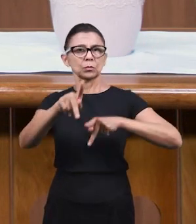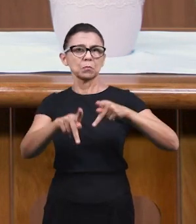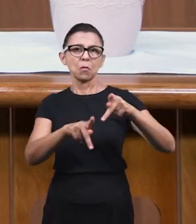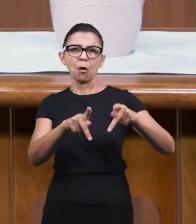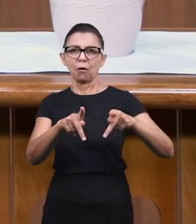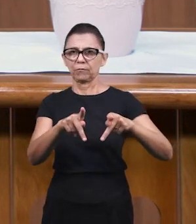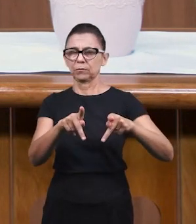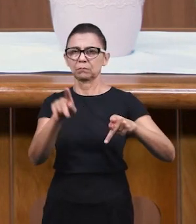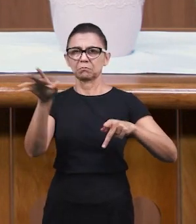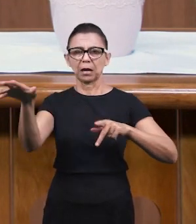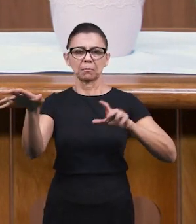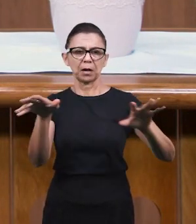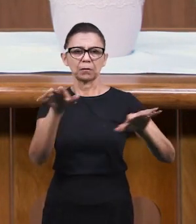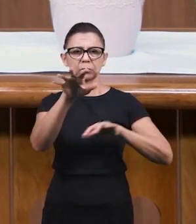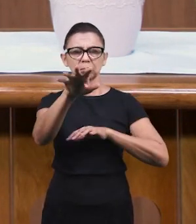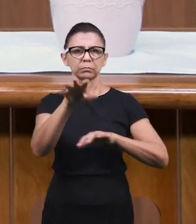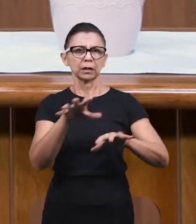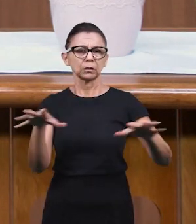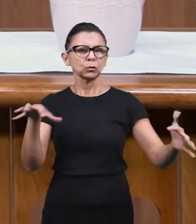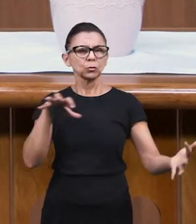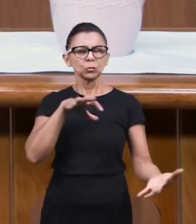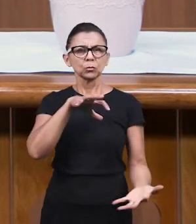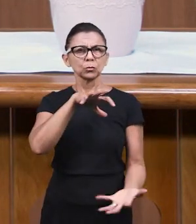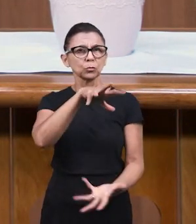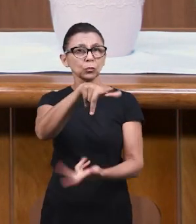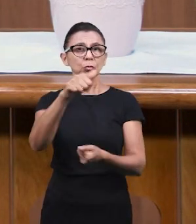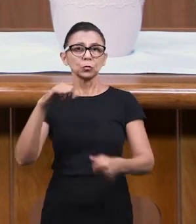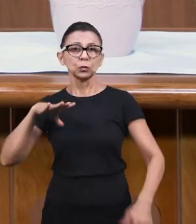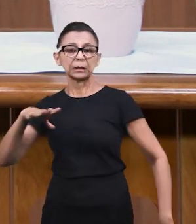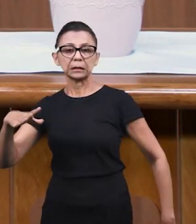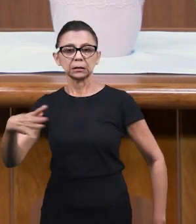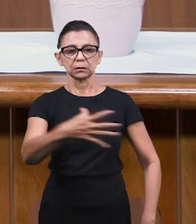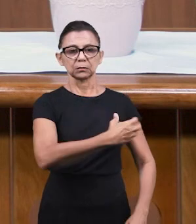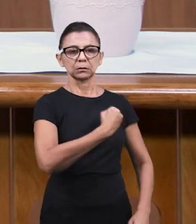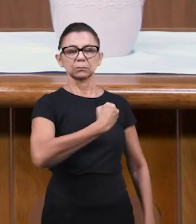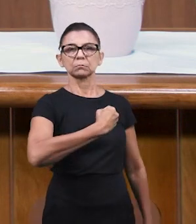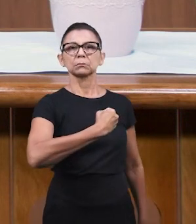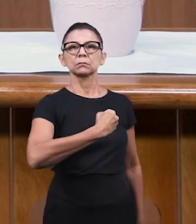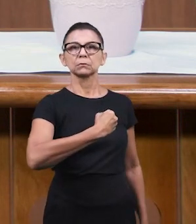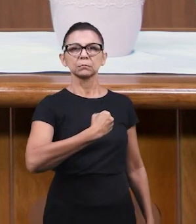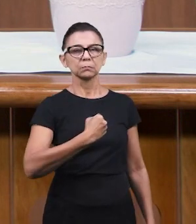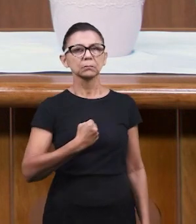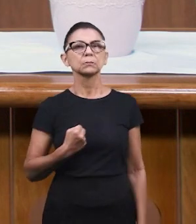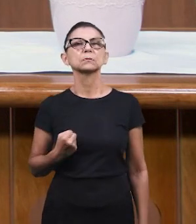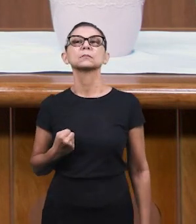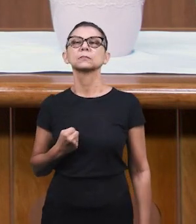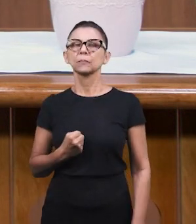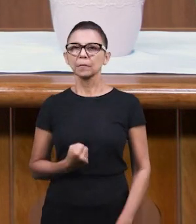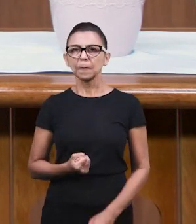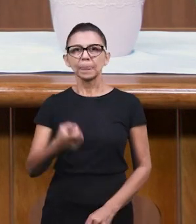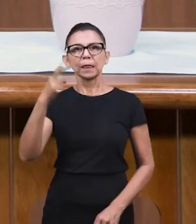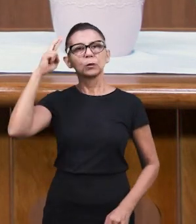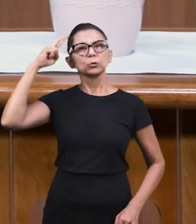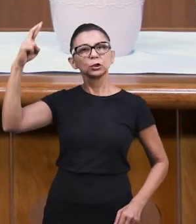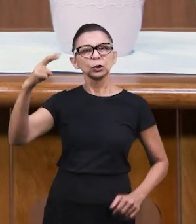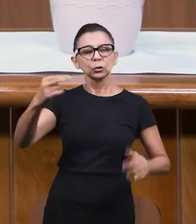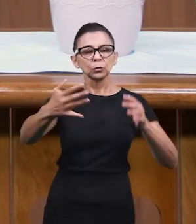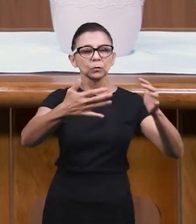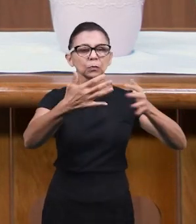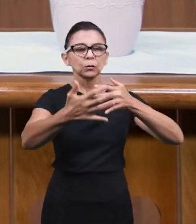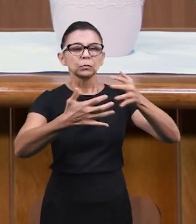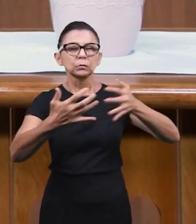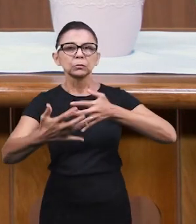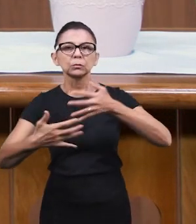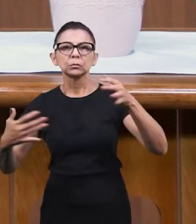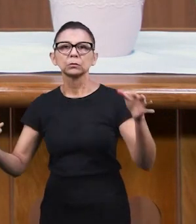юга. Когда Господь избавил нас, когда Он избавил нас от руки врага, Он сделал одно для нас, Он